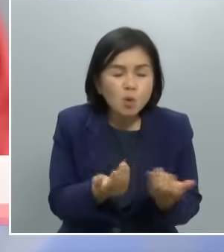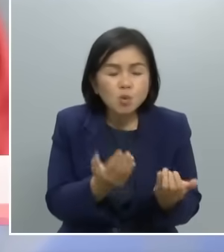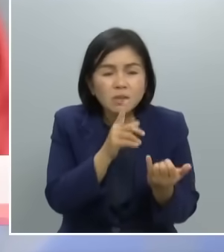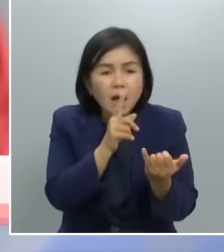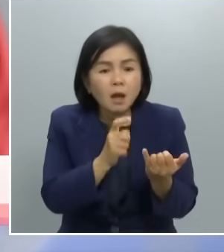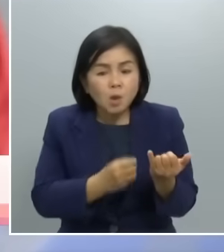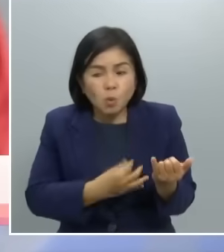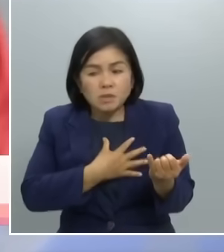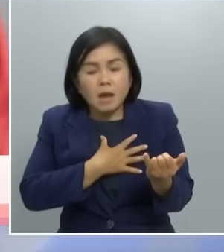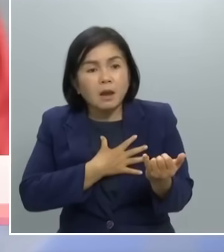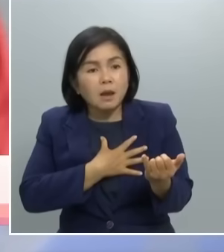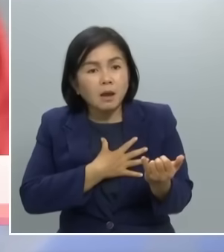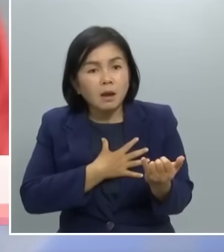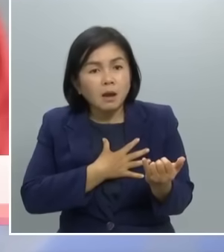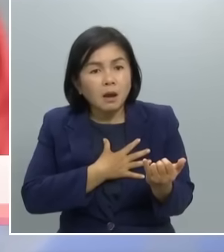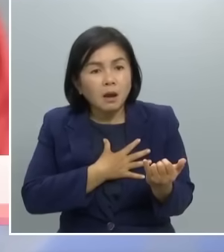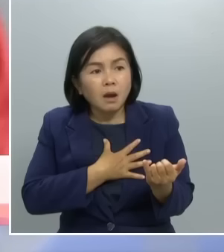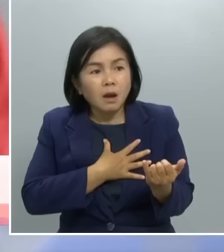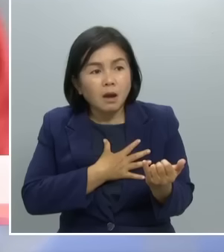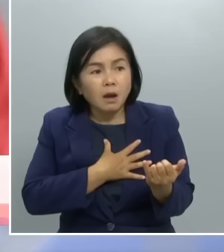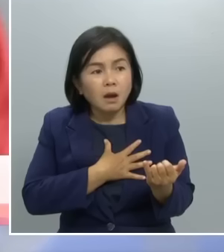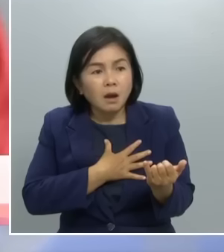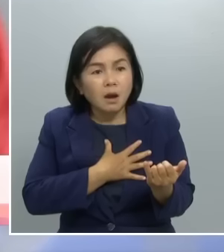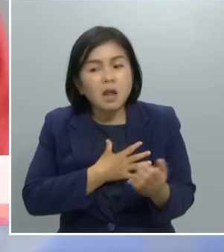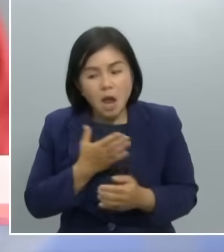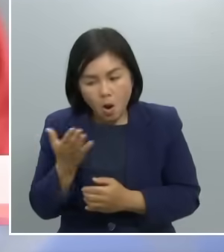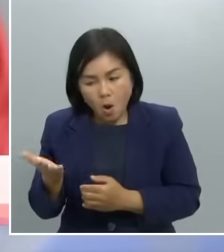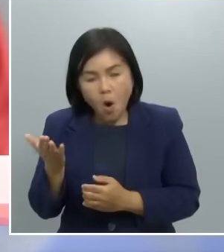มันช็อกเลยอะอยากให้ทางหน่วย